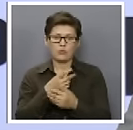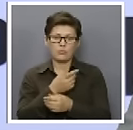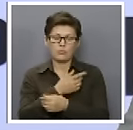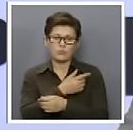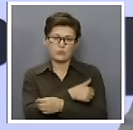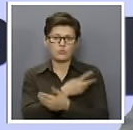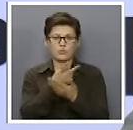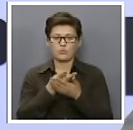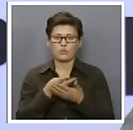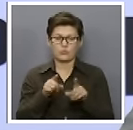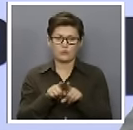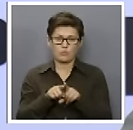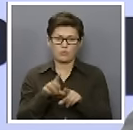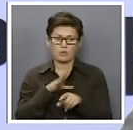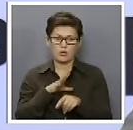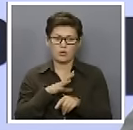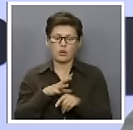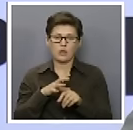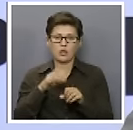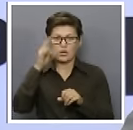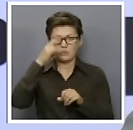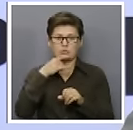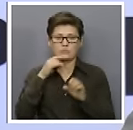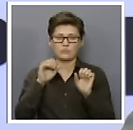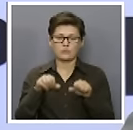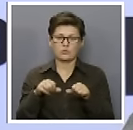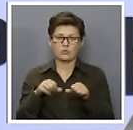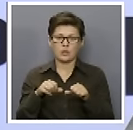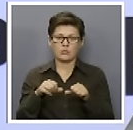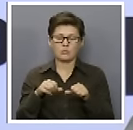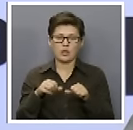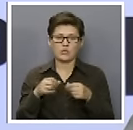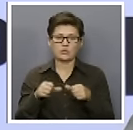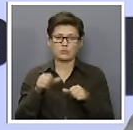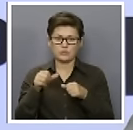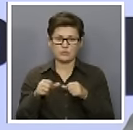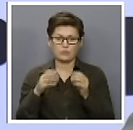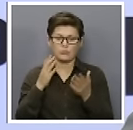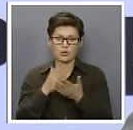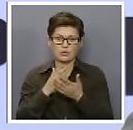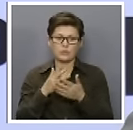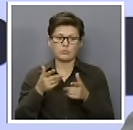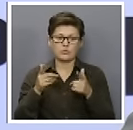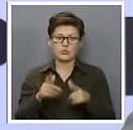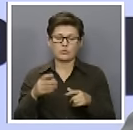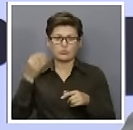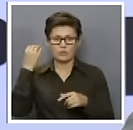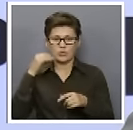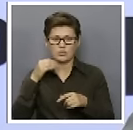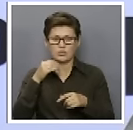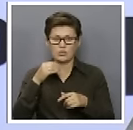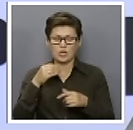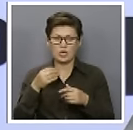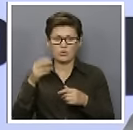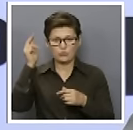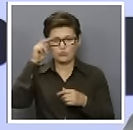Ал бірақ негізінде Қазақстанда оның мүмкіншіліктері Қазақстанның әсіресе бар. Шынымен де Түркиядан